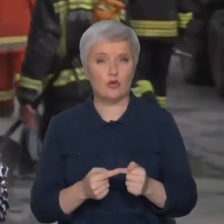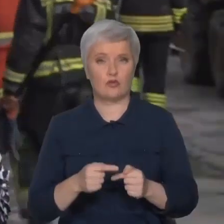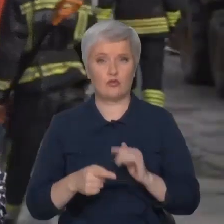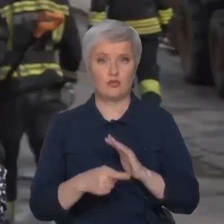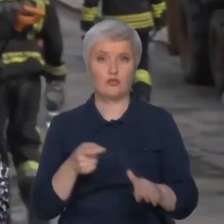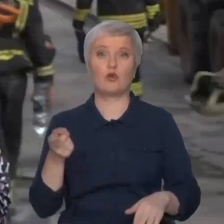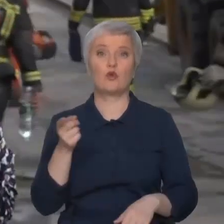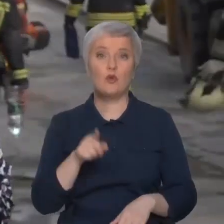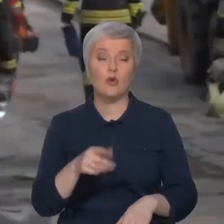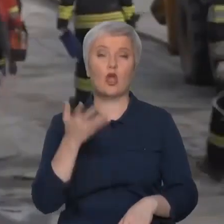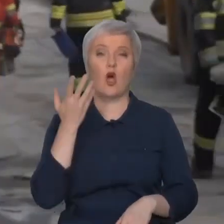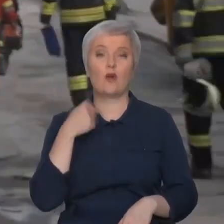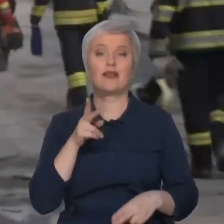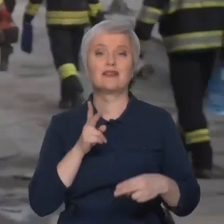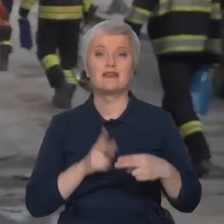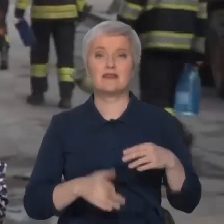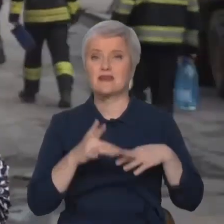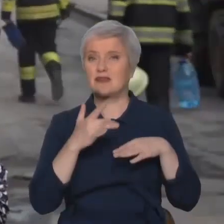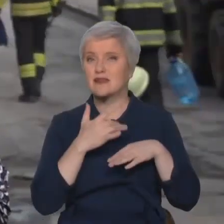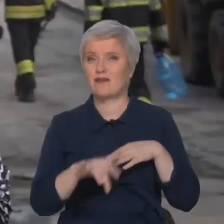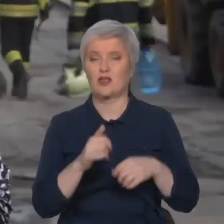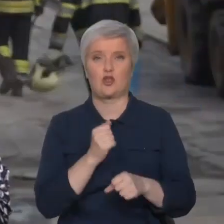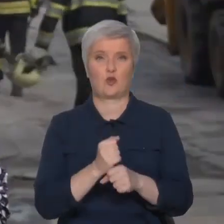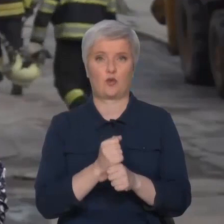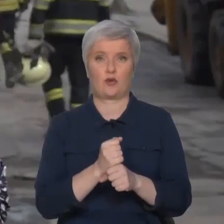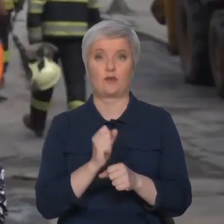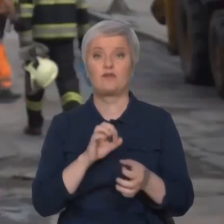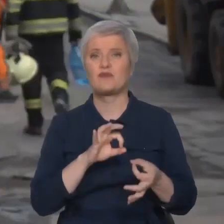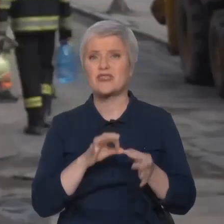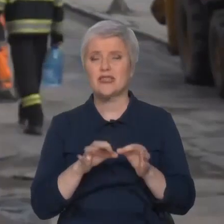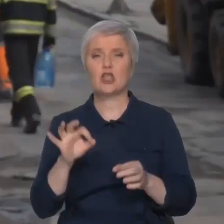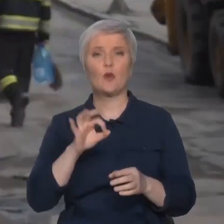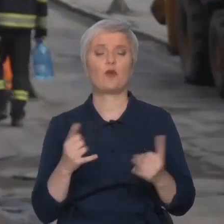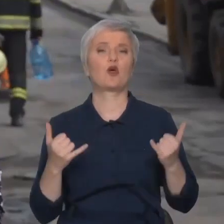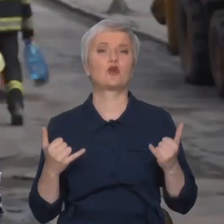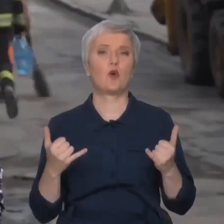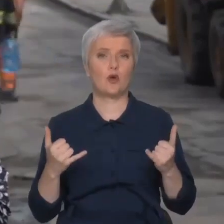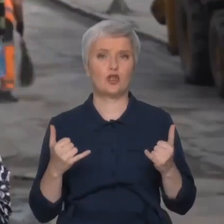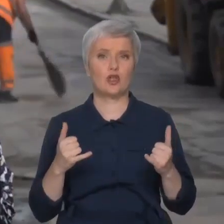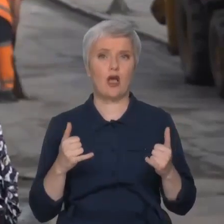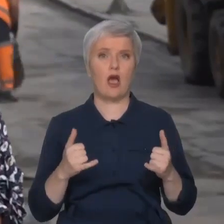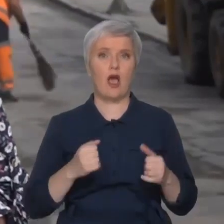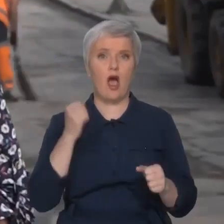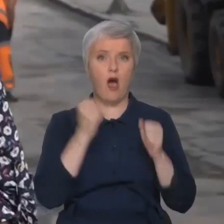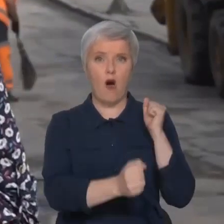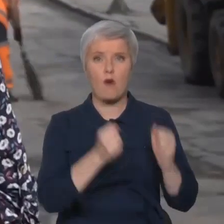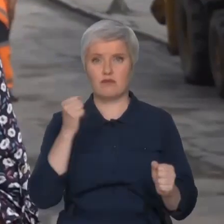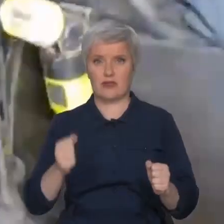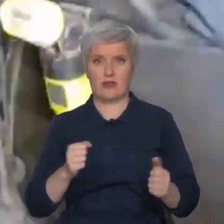коли завершаться роботи. Ну, а детальніше про сьогоднішній обстріл столиці дивіться у сюжеті.